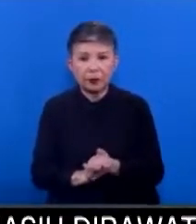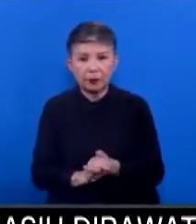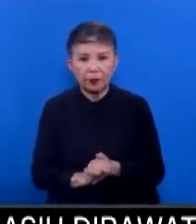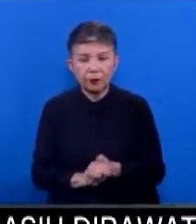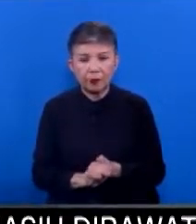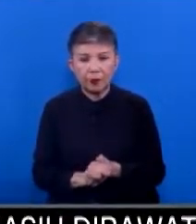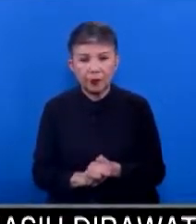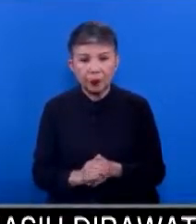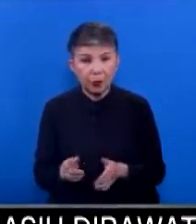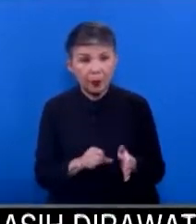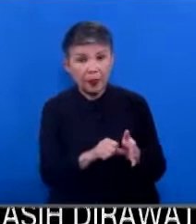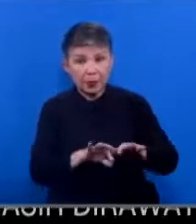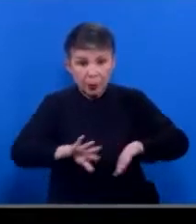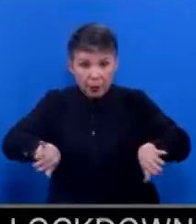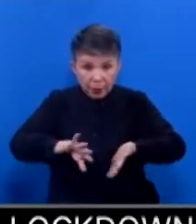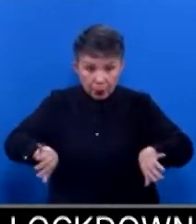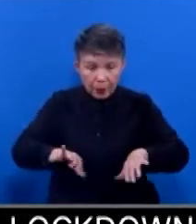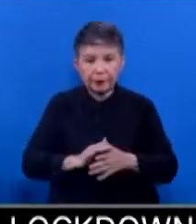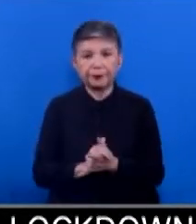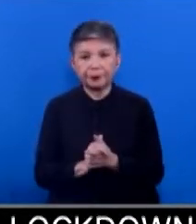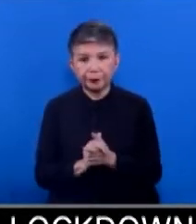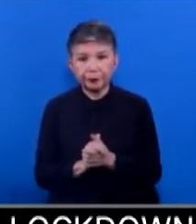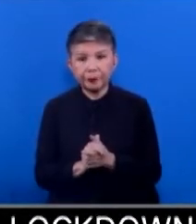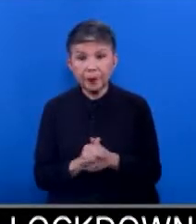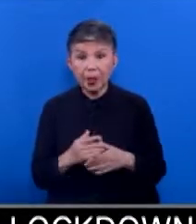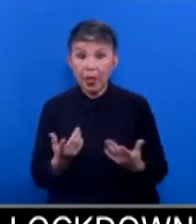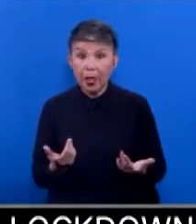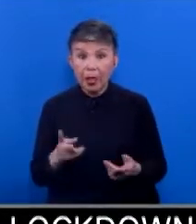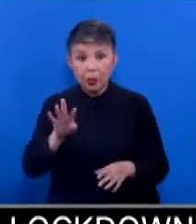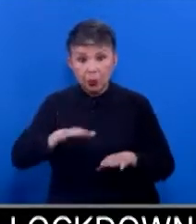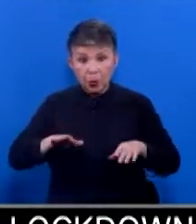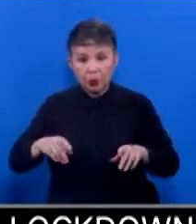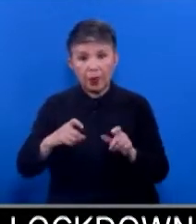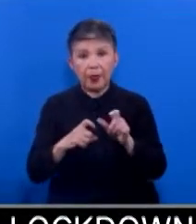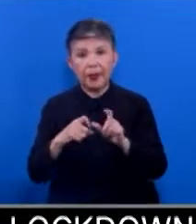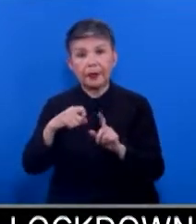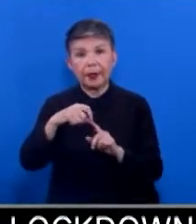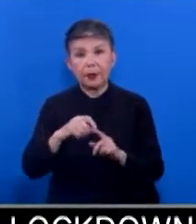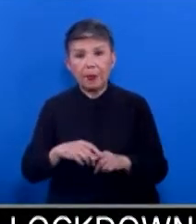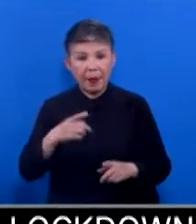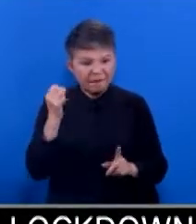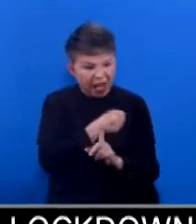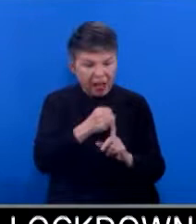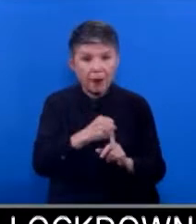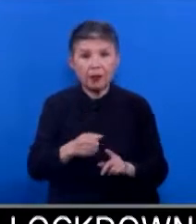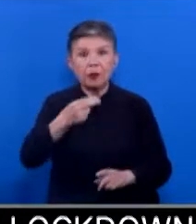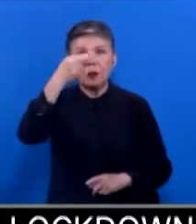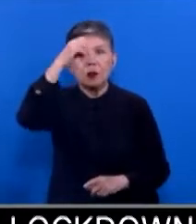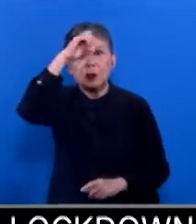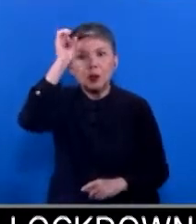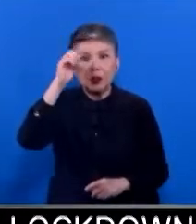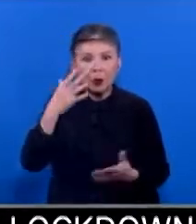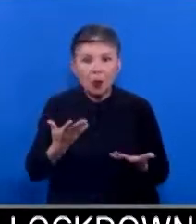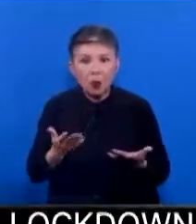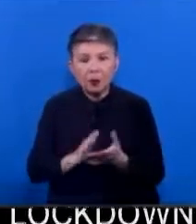berada di terminal untuk melerai keributan tersebut. Tetapi kedua pelajar SMK tersebut malah memaki dan memukul sang Kapolsek.